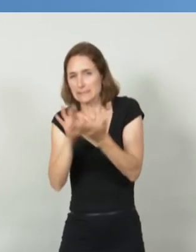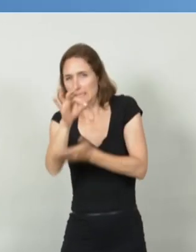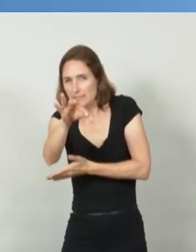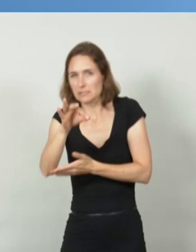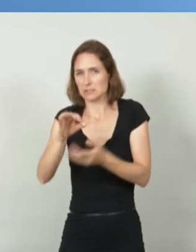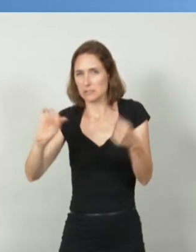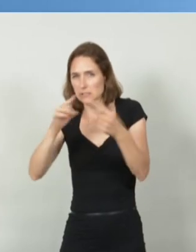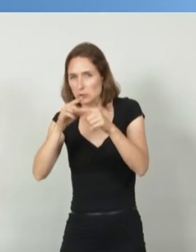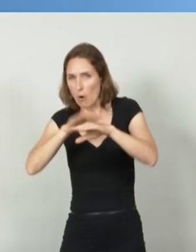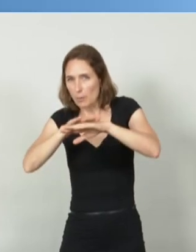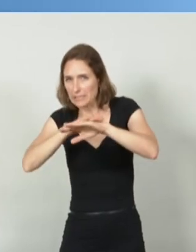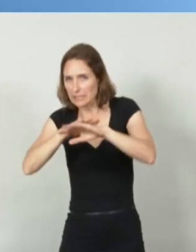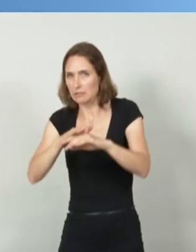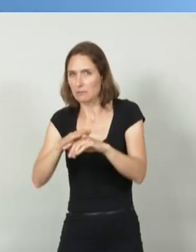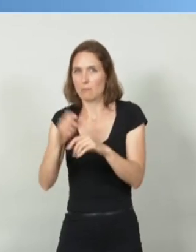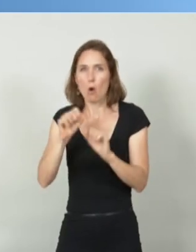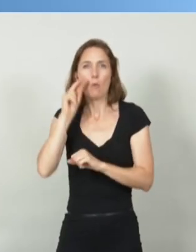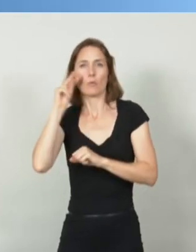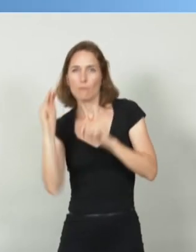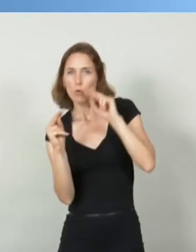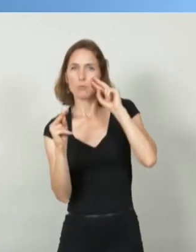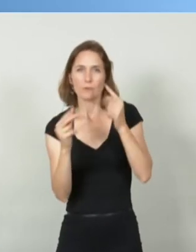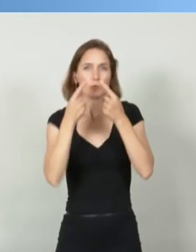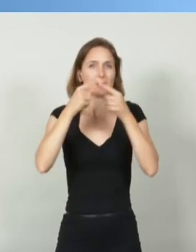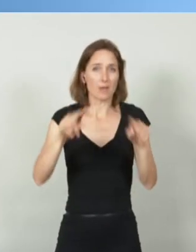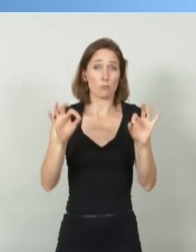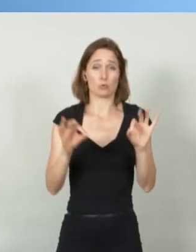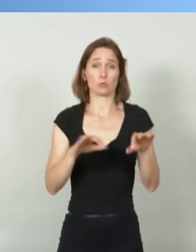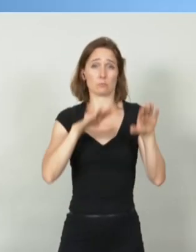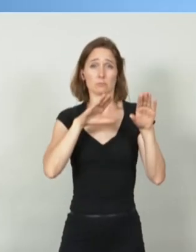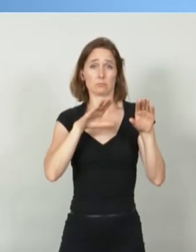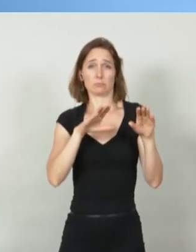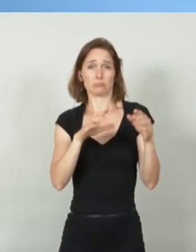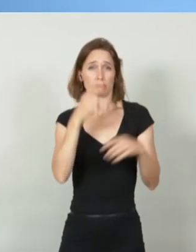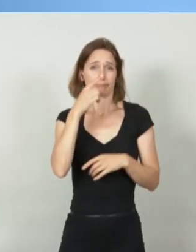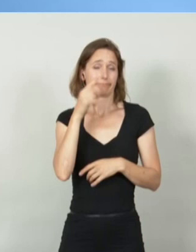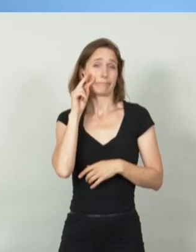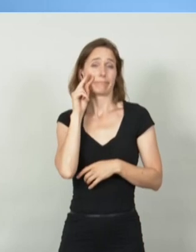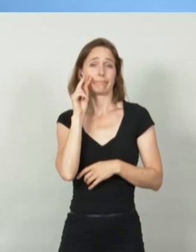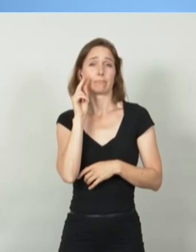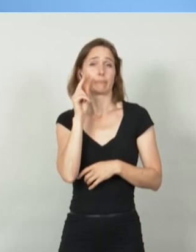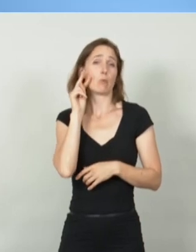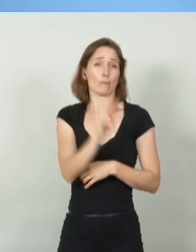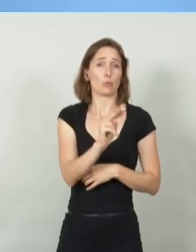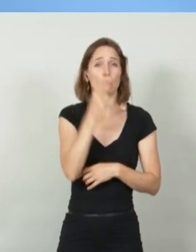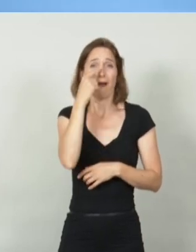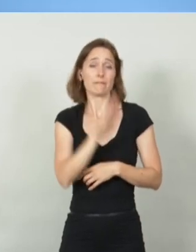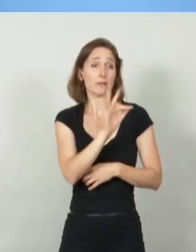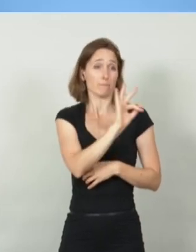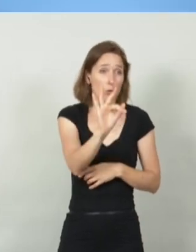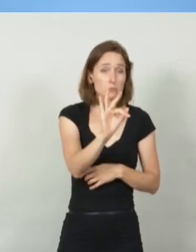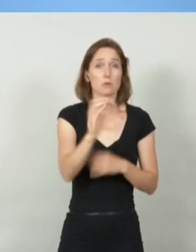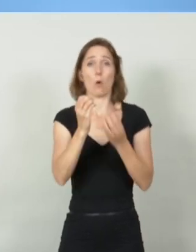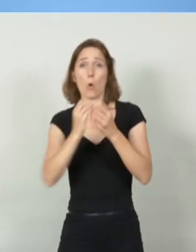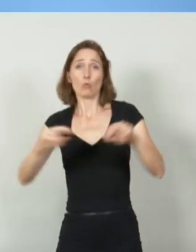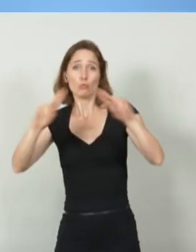les mêmes idées il n'empêche que c'est la position de la France c'est la position de l'ONU en l'occurrence mais également sur le